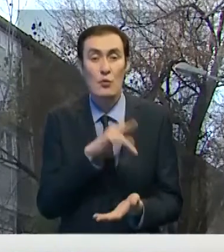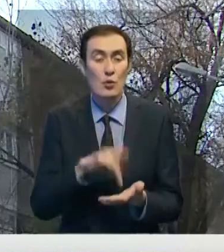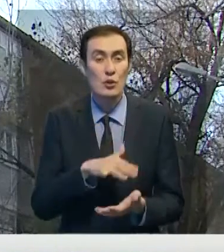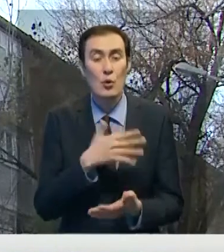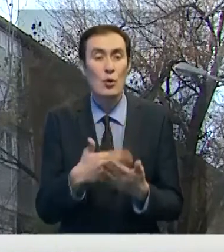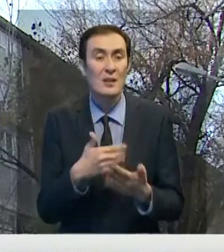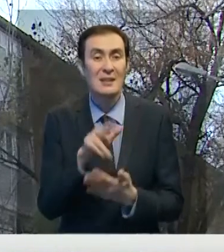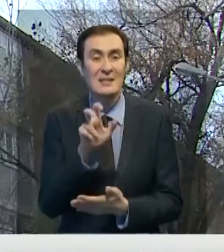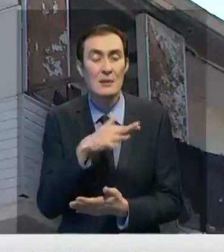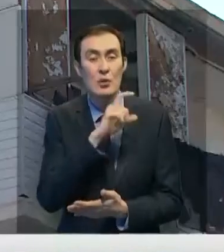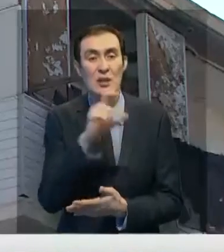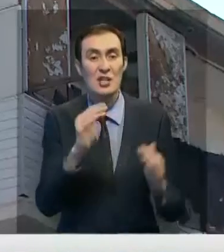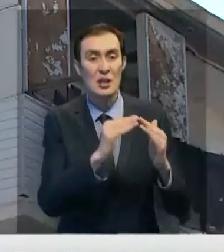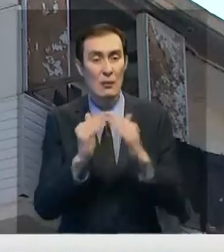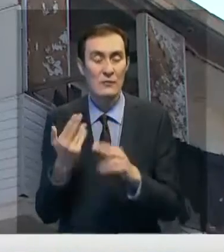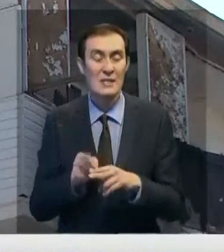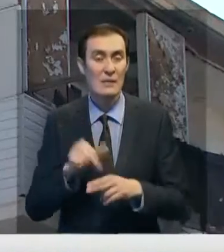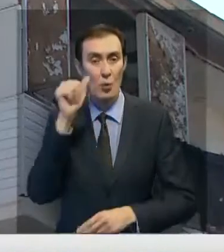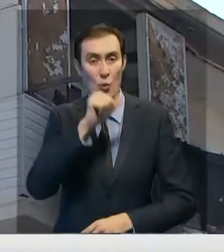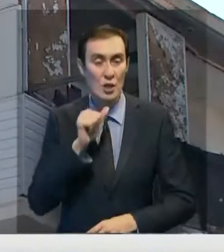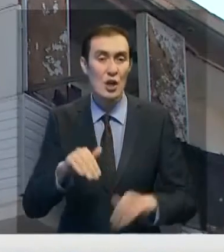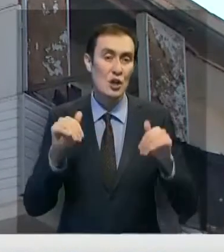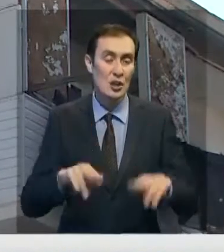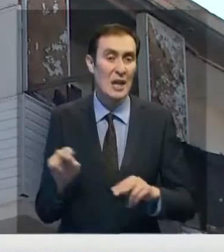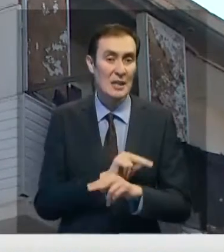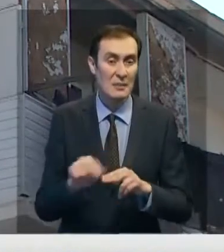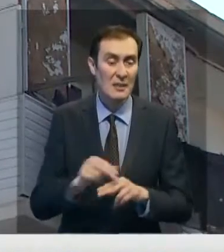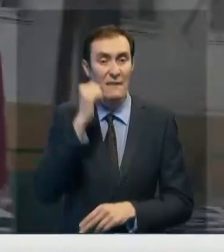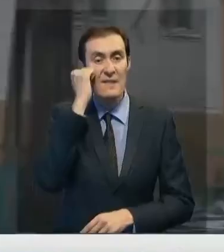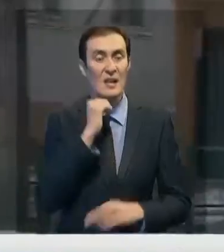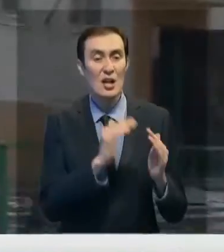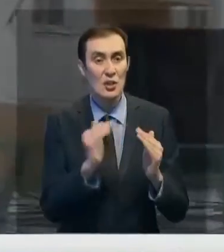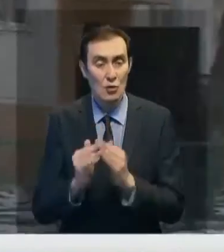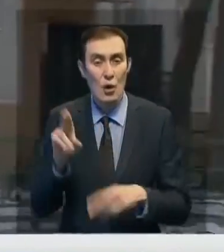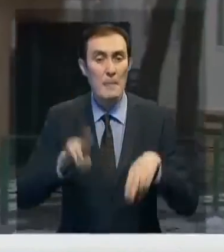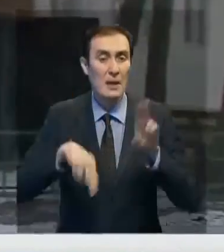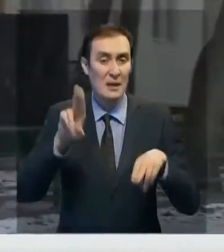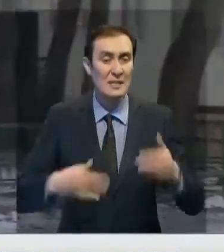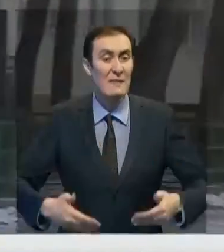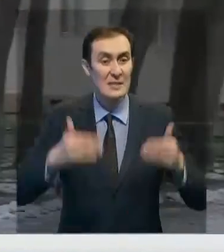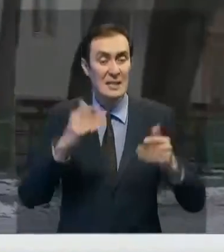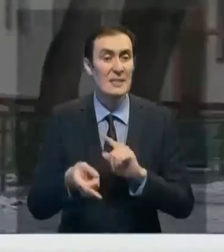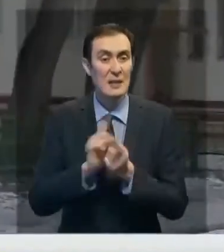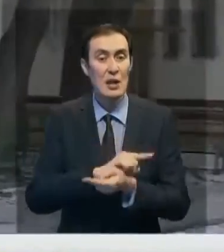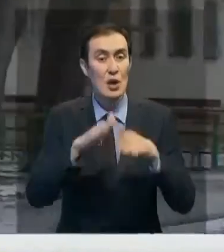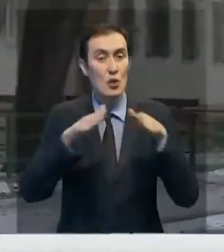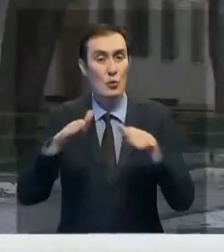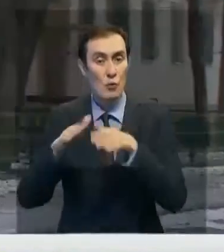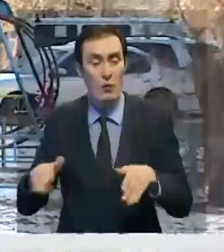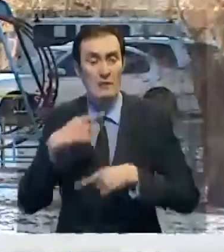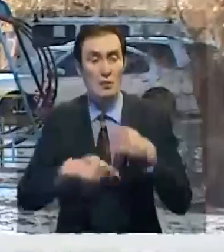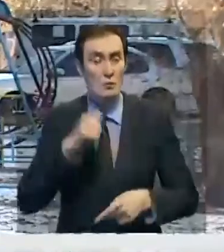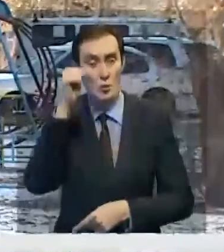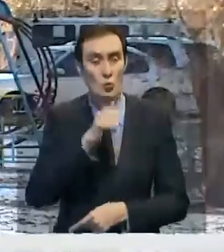300 многоэтажных домов. С этого года местные власти решили отремонтировать ветхое жилье, покрасили фасады и заменили кровлю. А в следующем